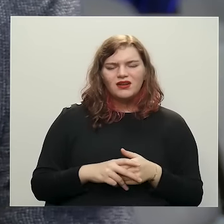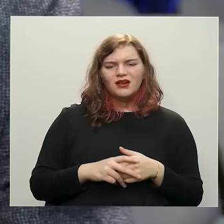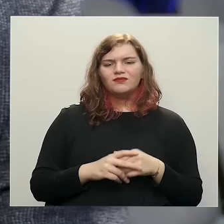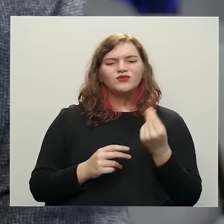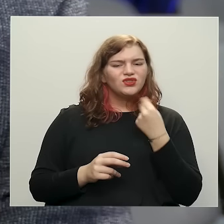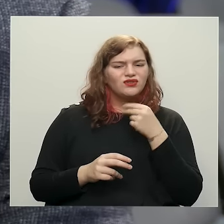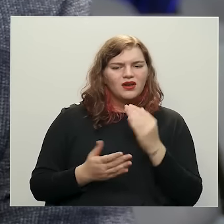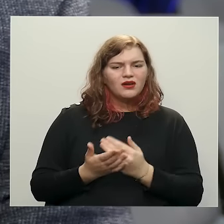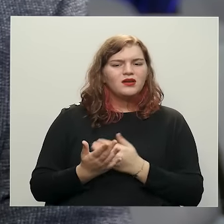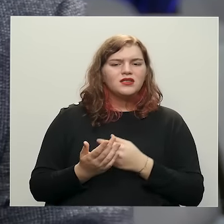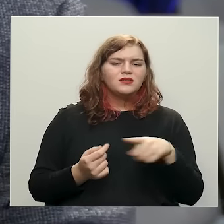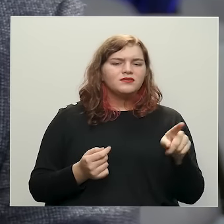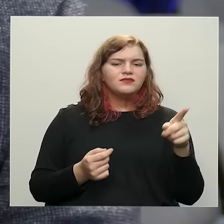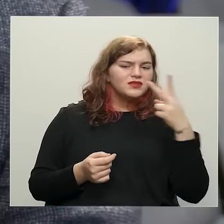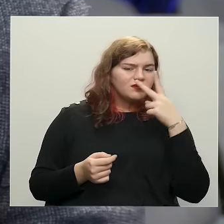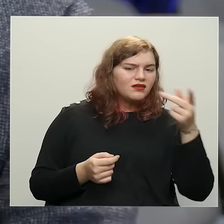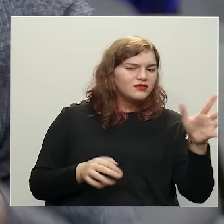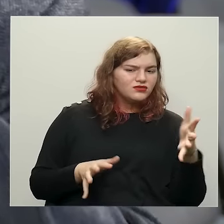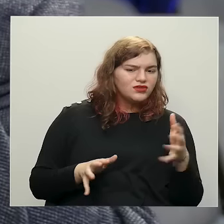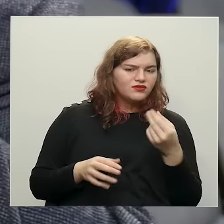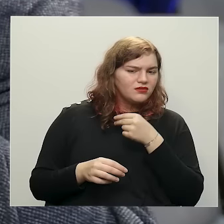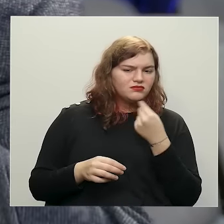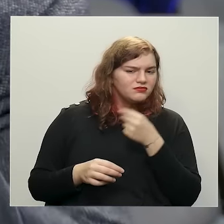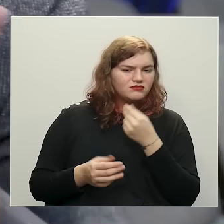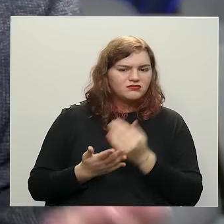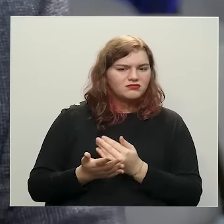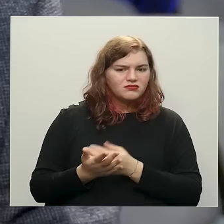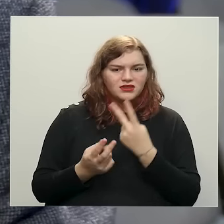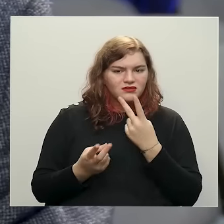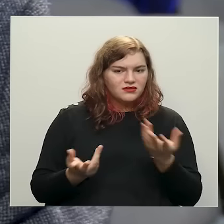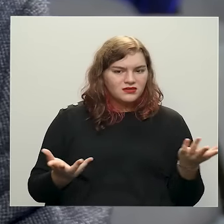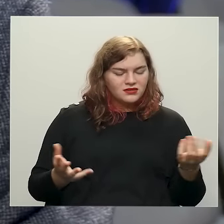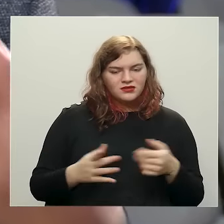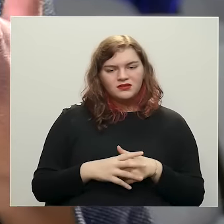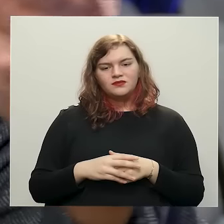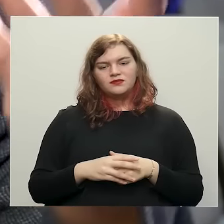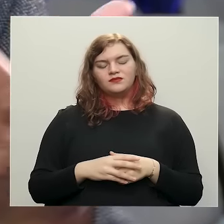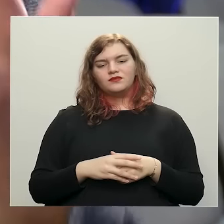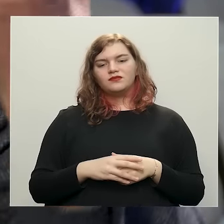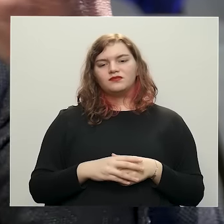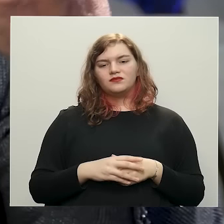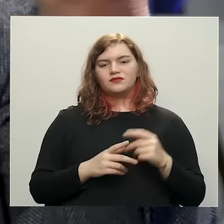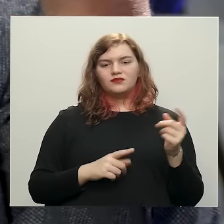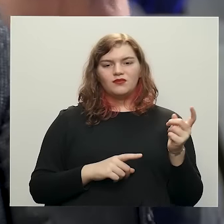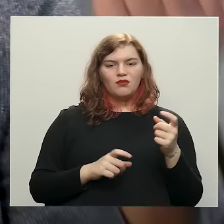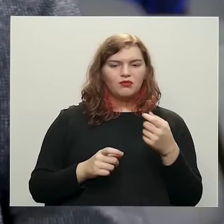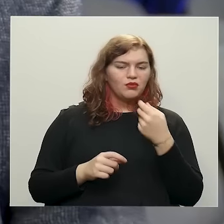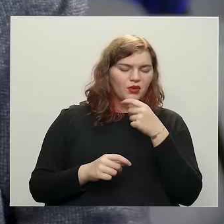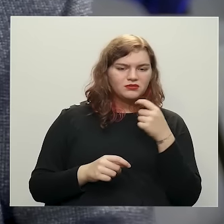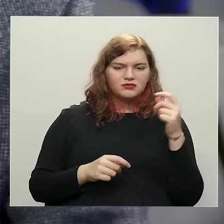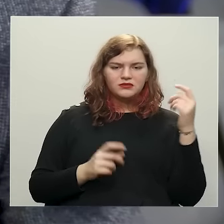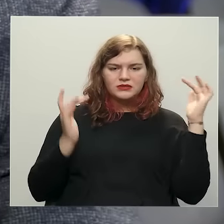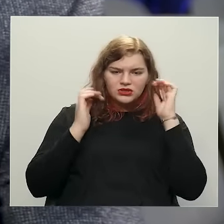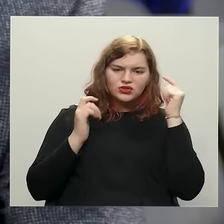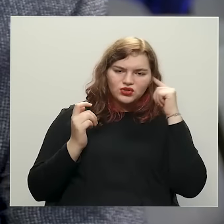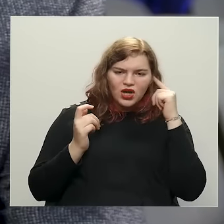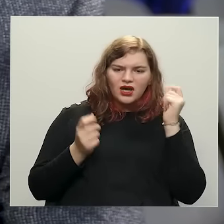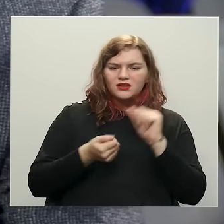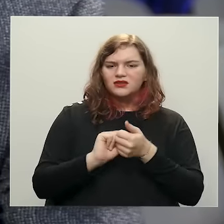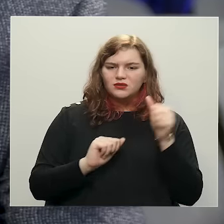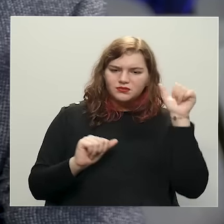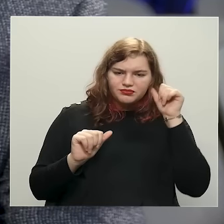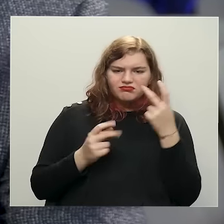E o problemă. Să mergeți cu fata undeva la, nu știu, să nu fie o ceară, ceva, sau mă rog, ceva la